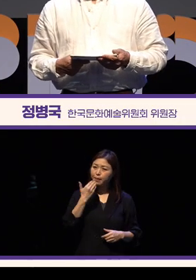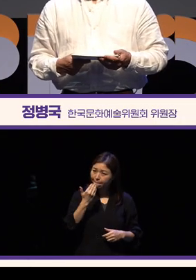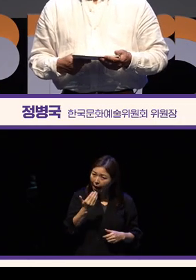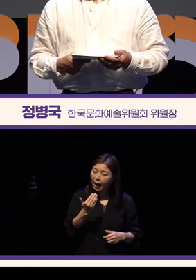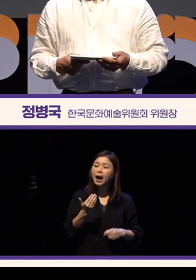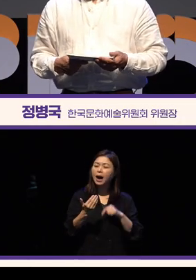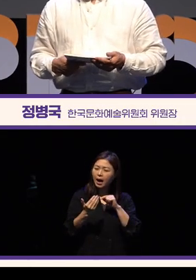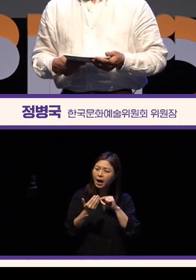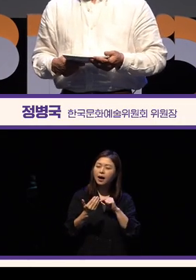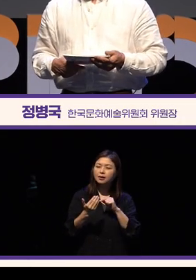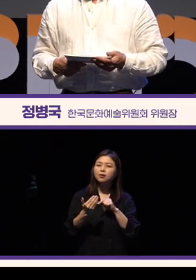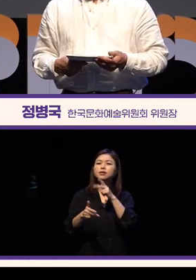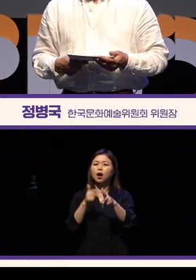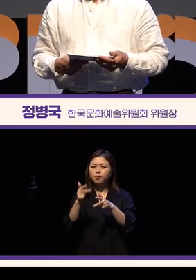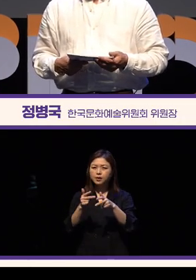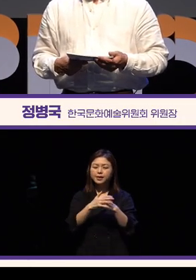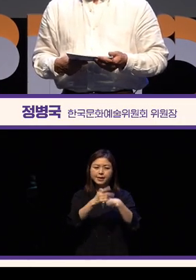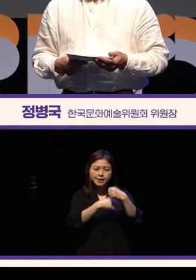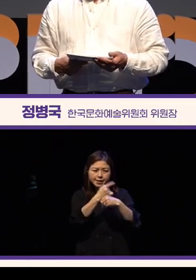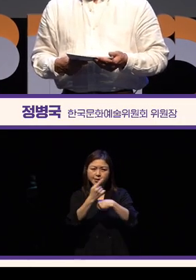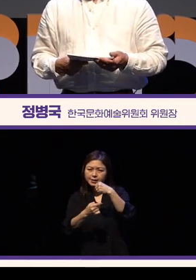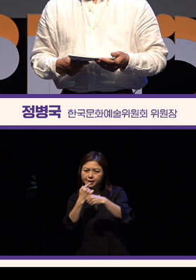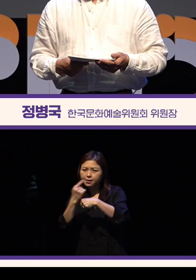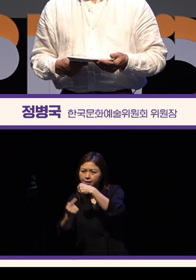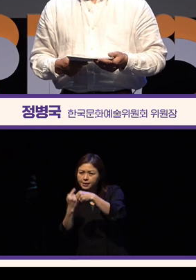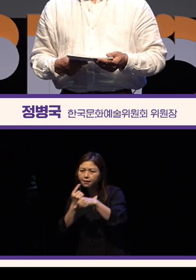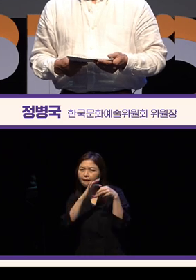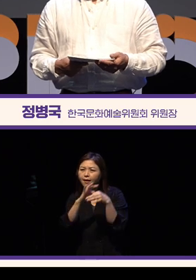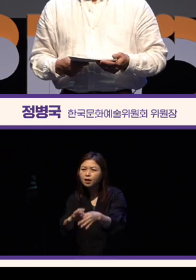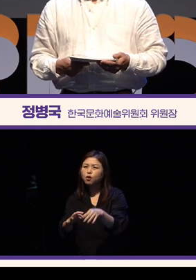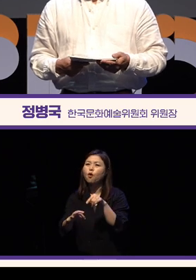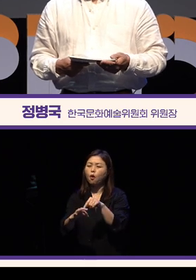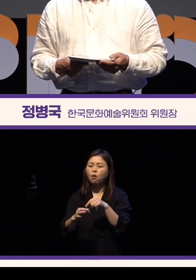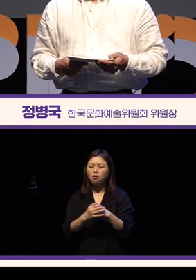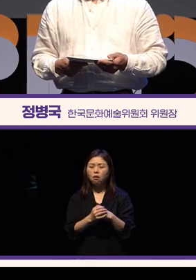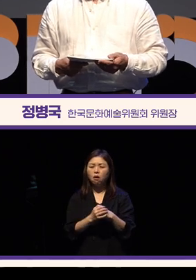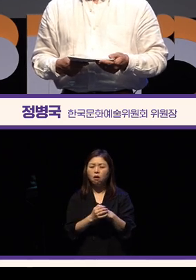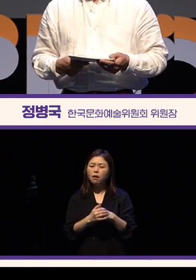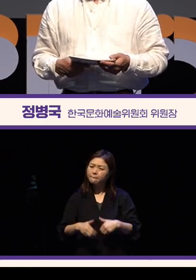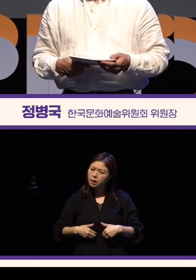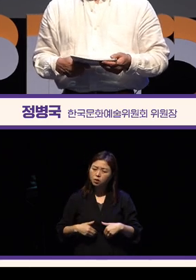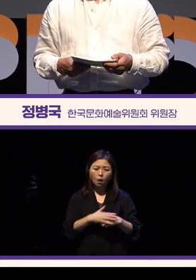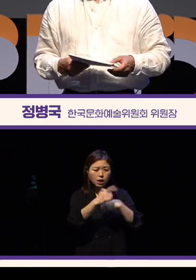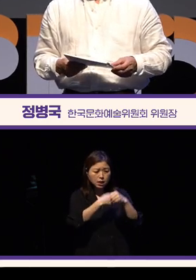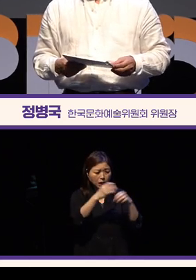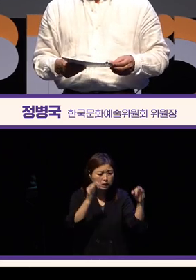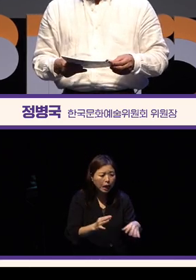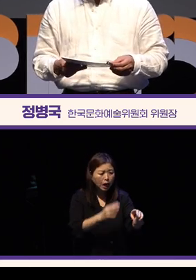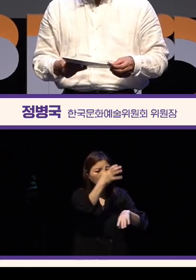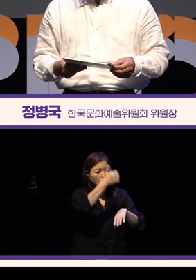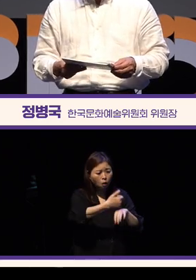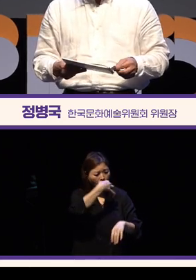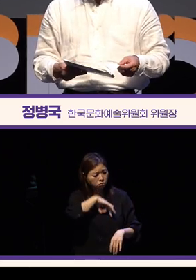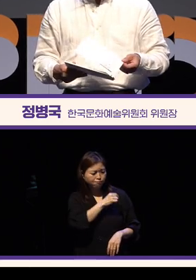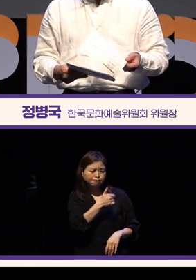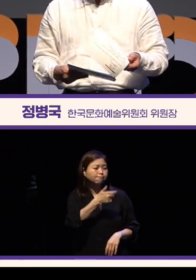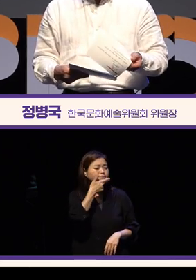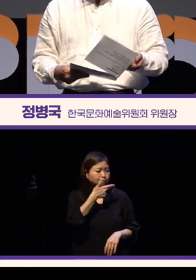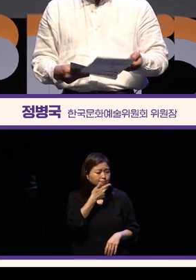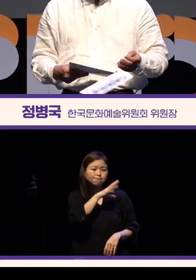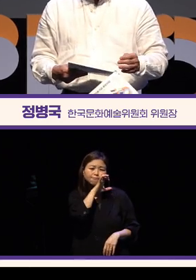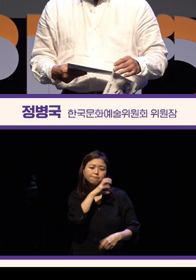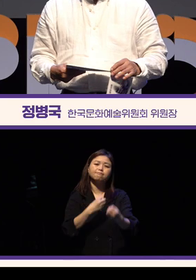단위 프로젝트 지원 방식에서는 그 성과를 내기가 어렵다라는 의견들이 많이